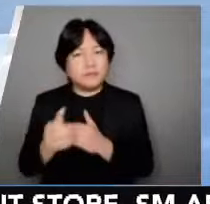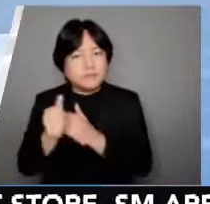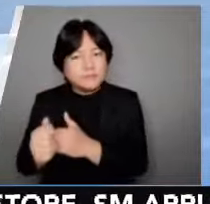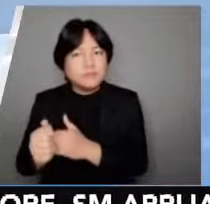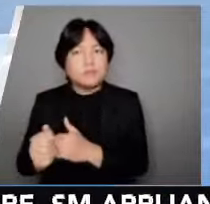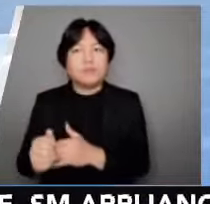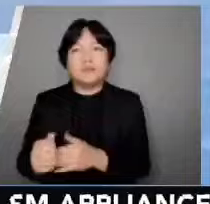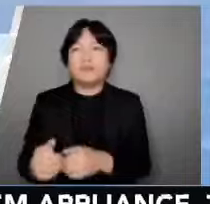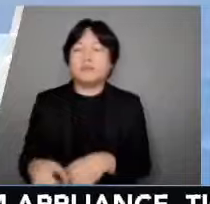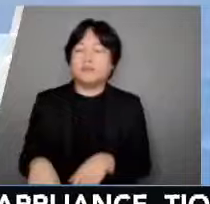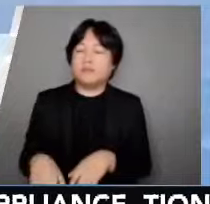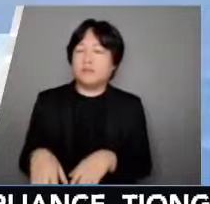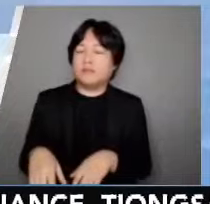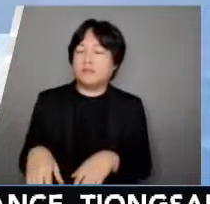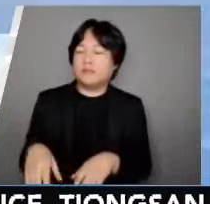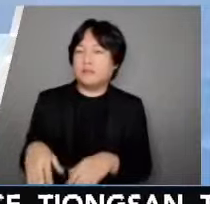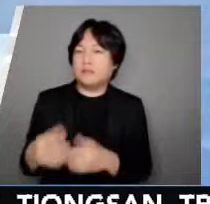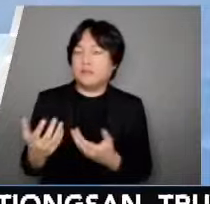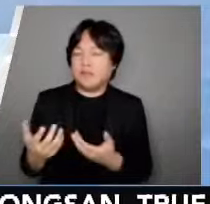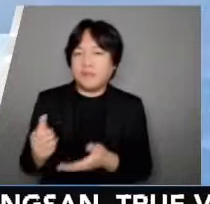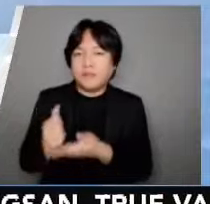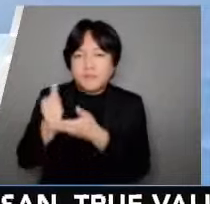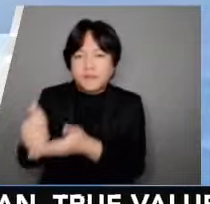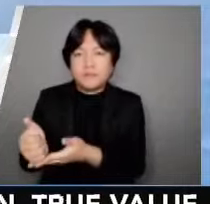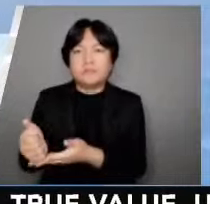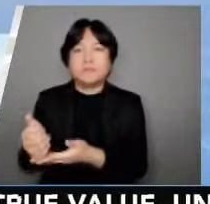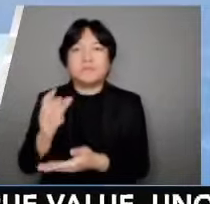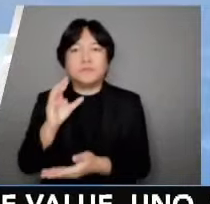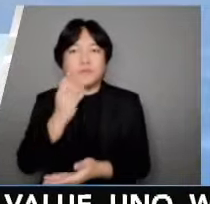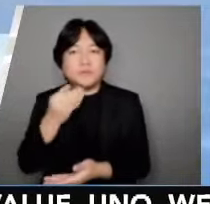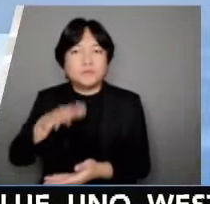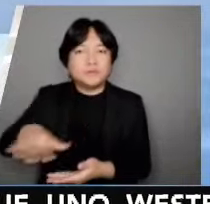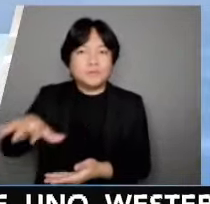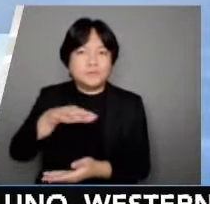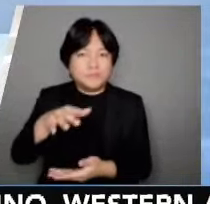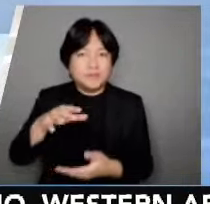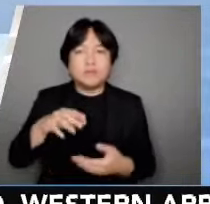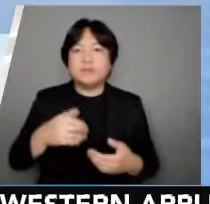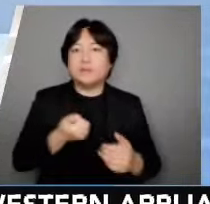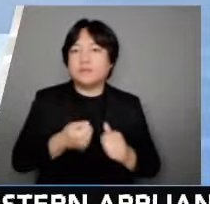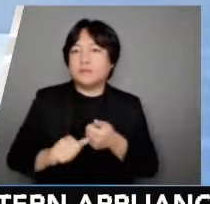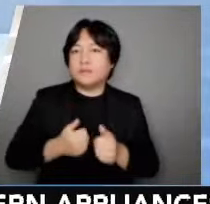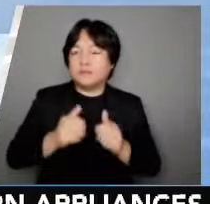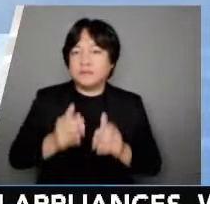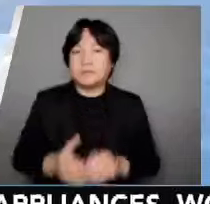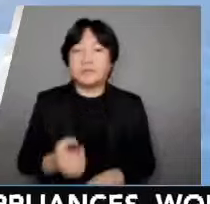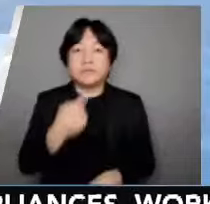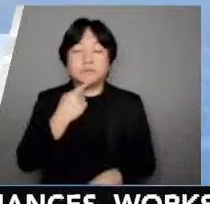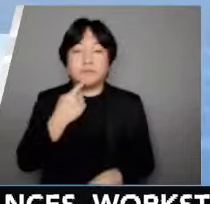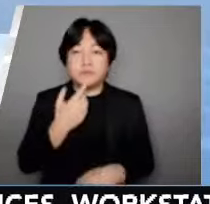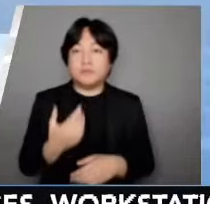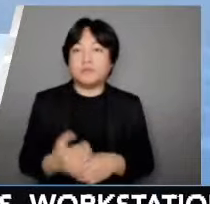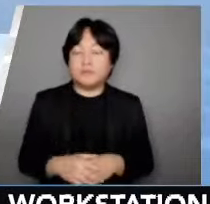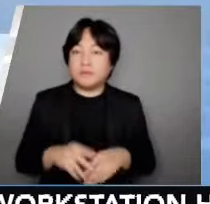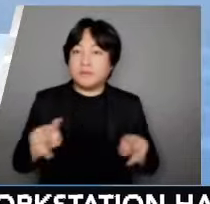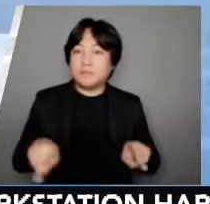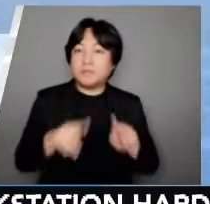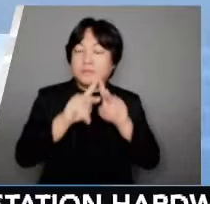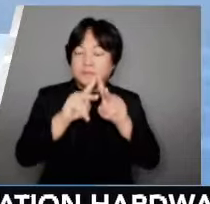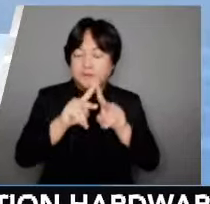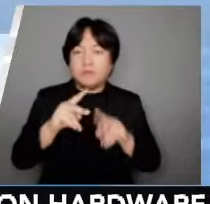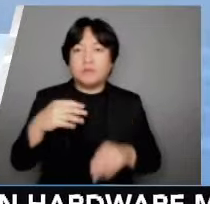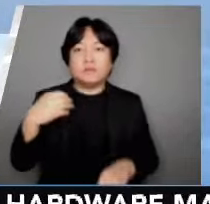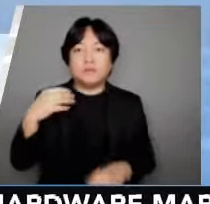at mga nagko-cover sa Paris Olympics. Sagot ng Paris Olympics Committee ang lahat ng gastos sa kanilang